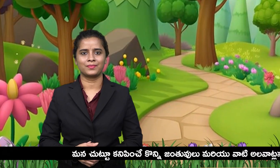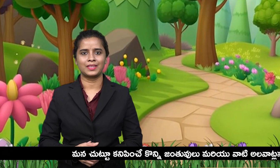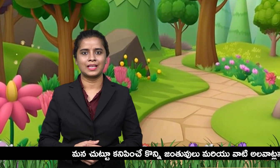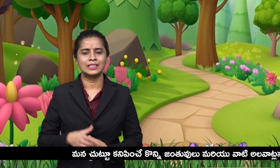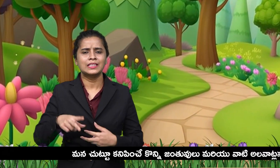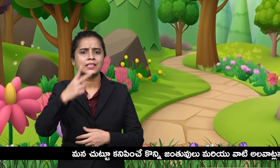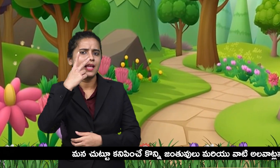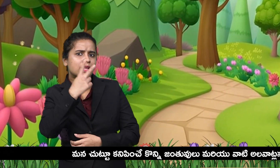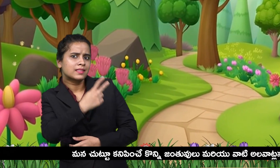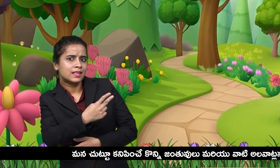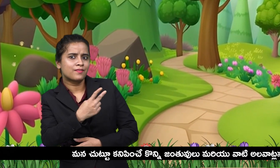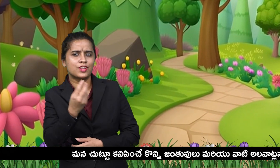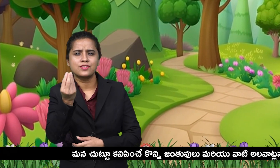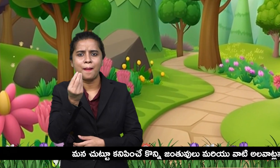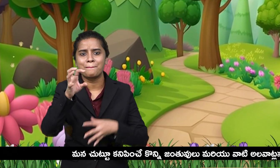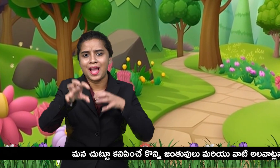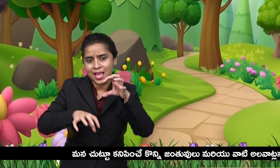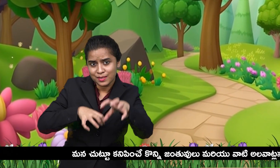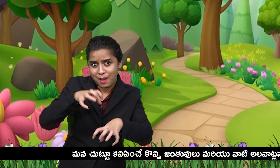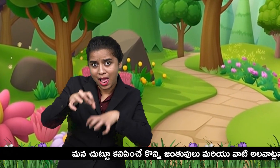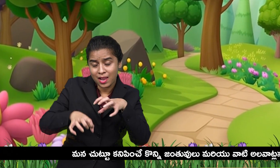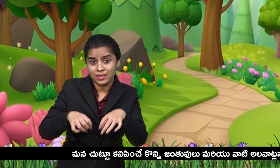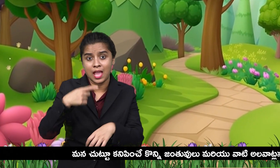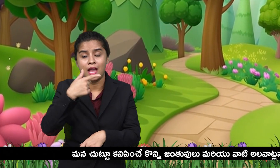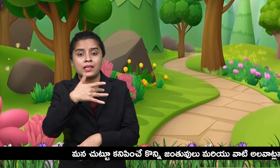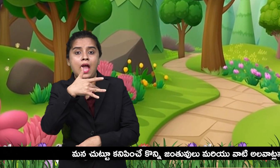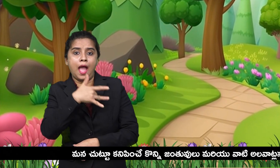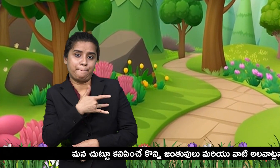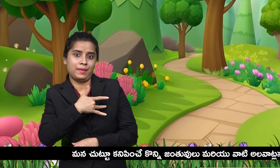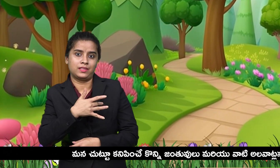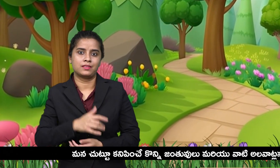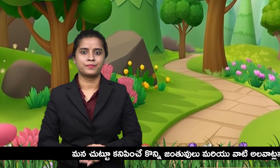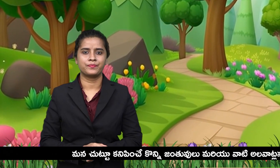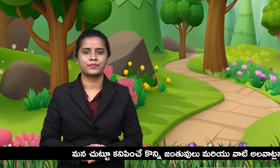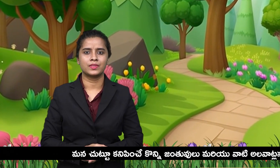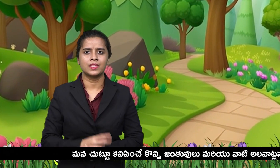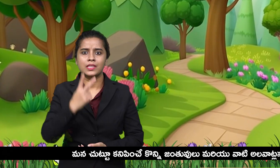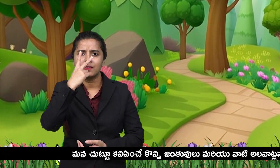మన చుట్టూ కనిపించే కొన్ని జంతువులు మరియు వాటి అలవాట్లను పరిశీలిద్దాం.